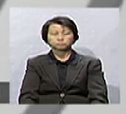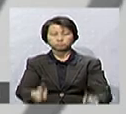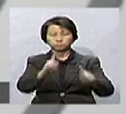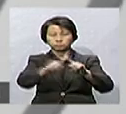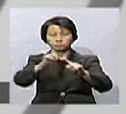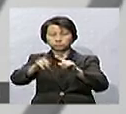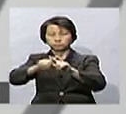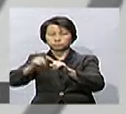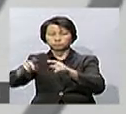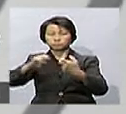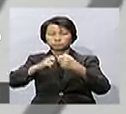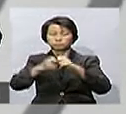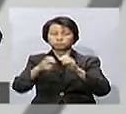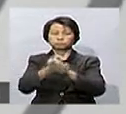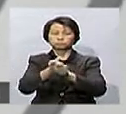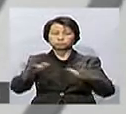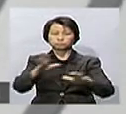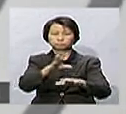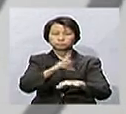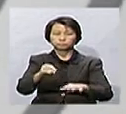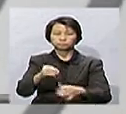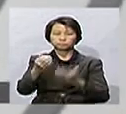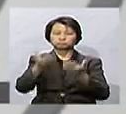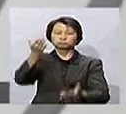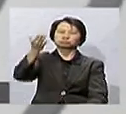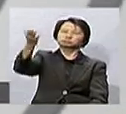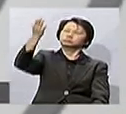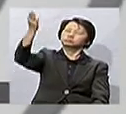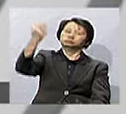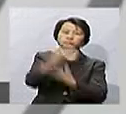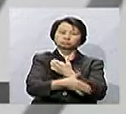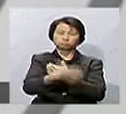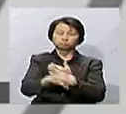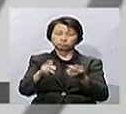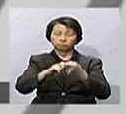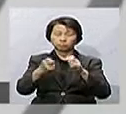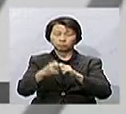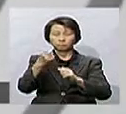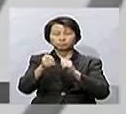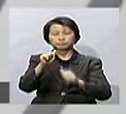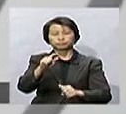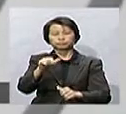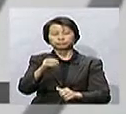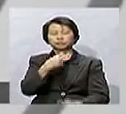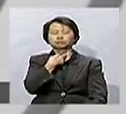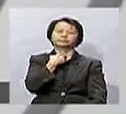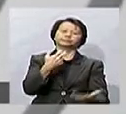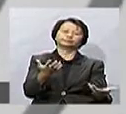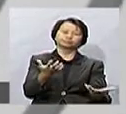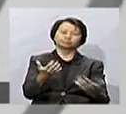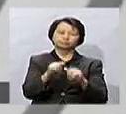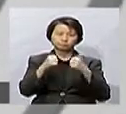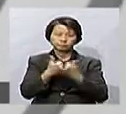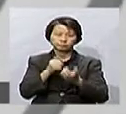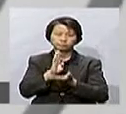Pelbagai masalah termasuk isu keselamatan dan karenah birokrasi di negara yang dilanda bencana alam antara kekangan yang dihadapi